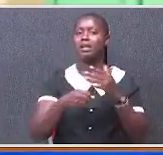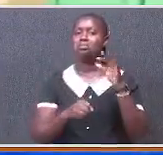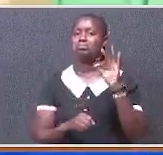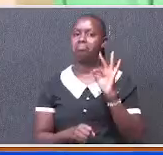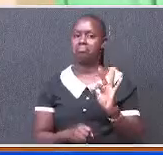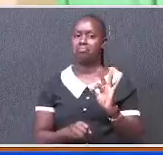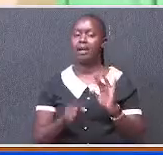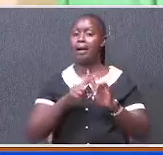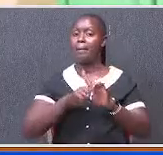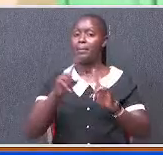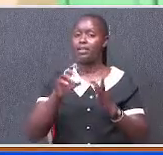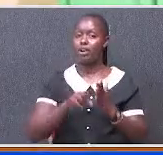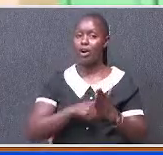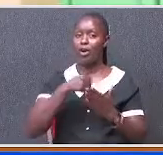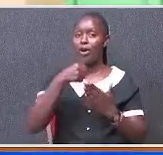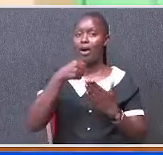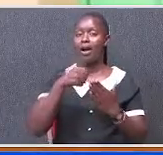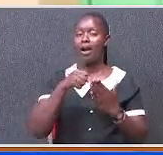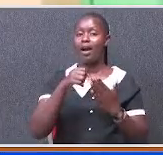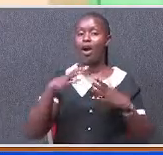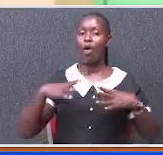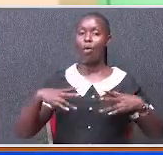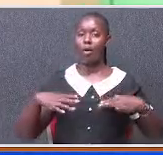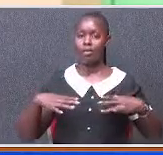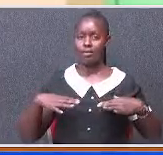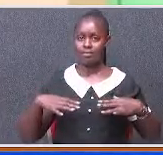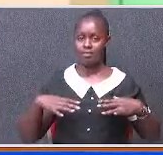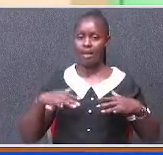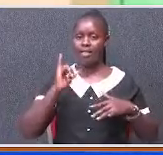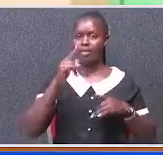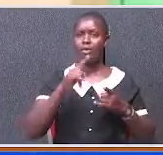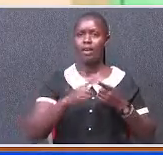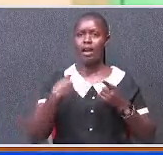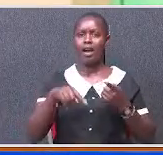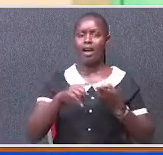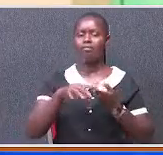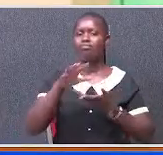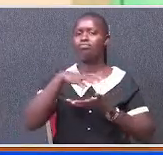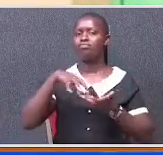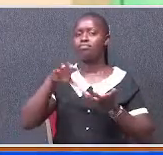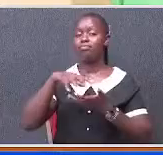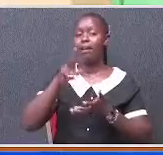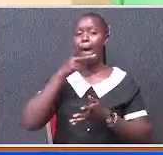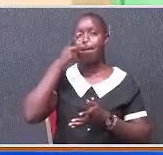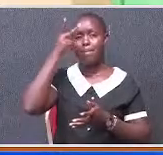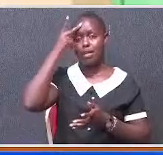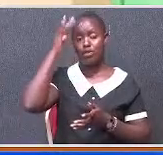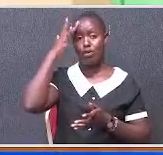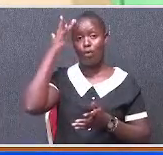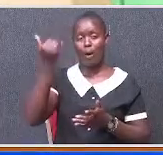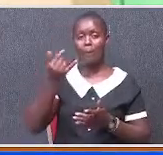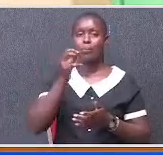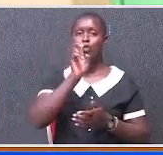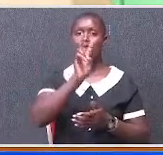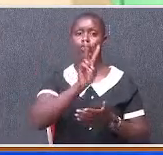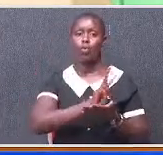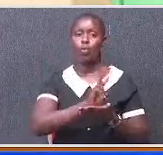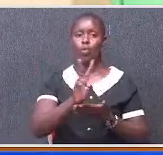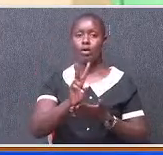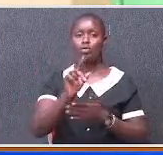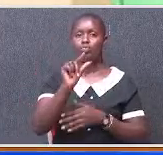holiday, hapo bado wamechanganya wazazi kidogo. Kwa sababu 2 weeks bado ni